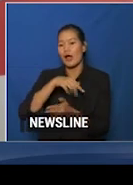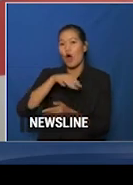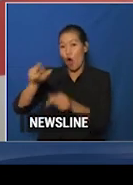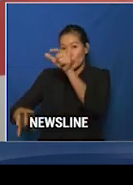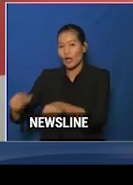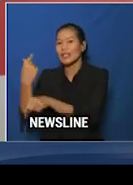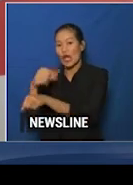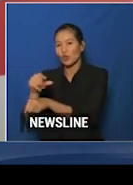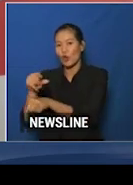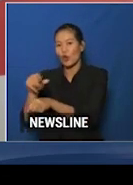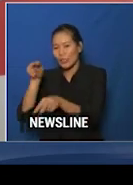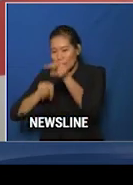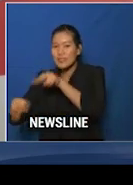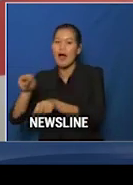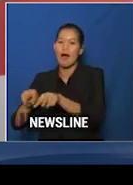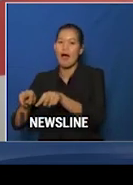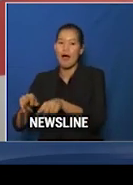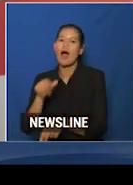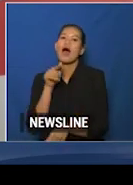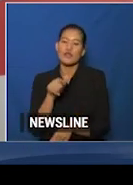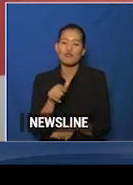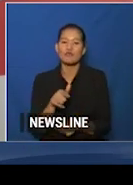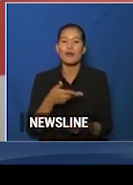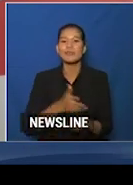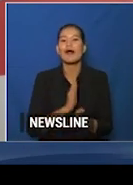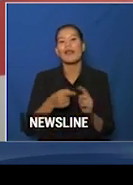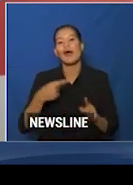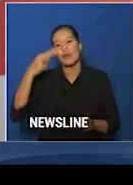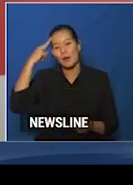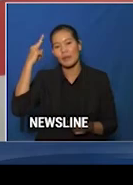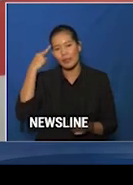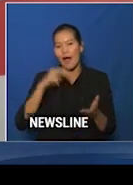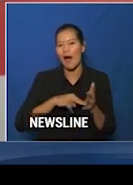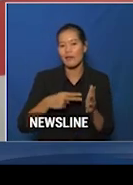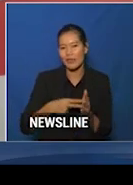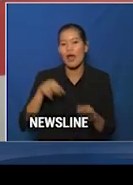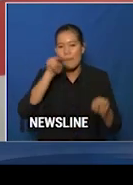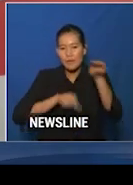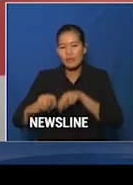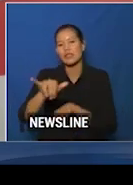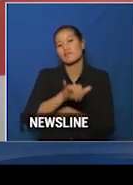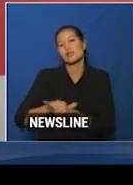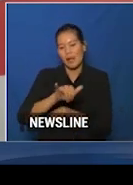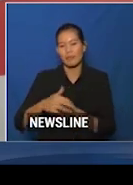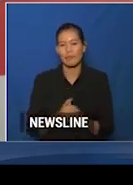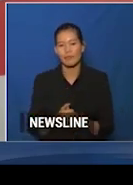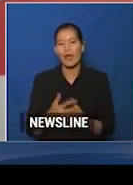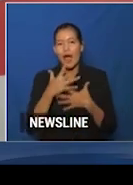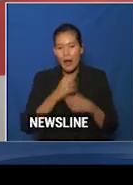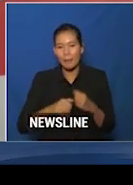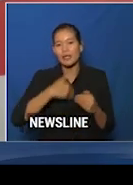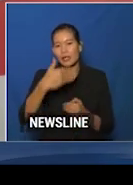ini adalah langkah-langkah penjejakan awal di dalam kaitan dengan pemeriksaan secara massal ini yang kita harapkan bisa kita